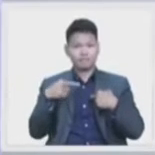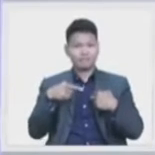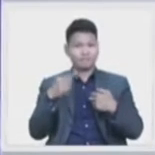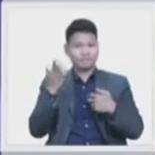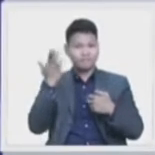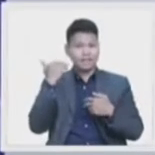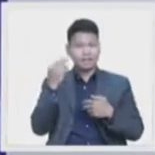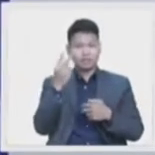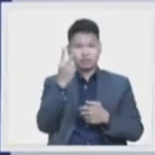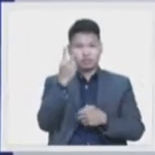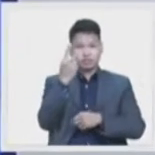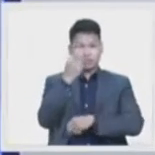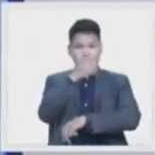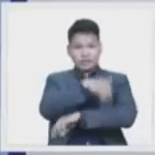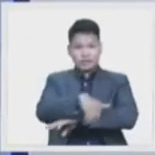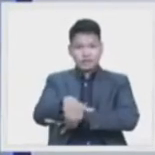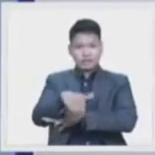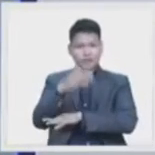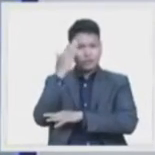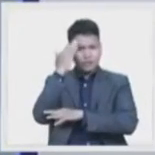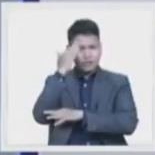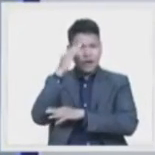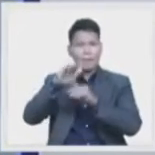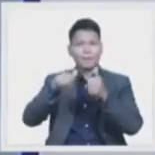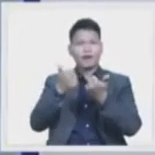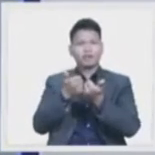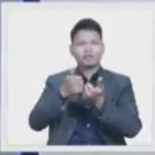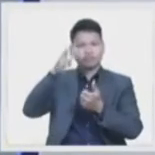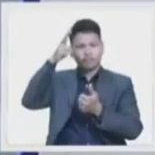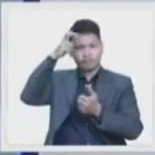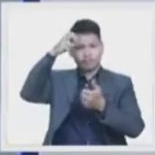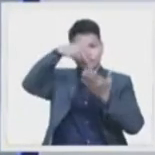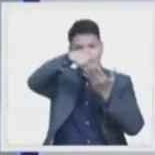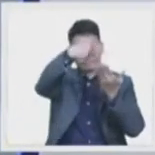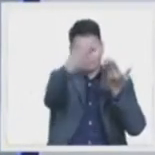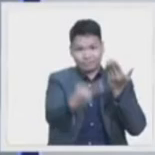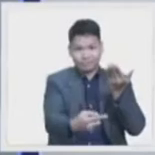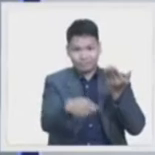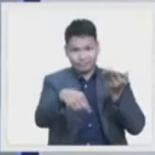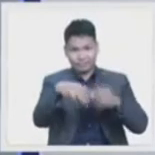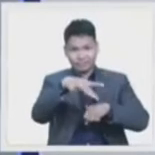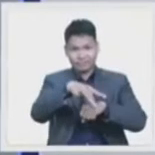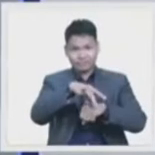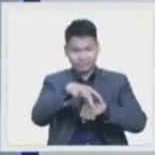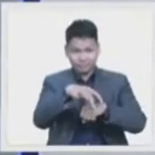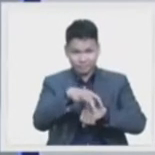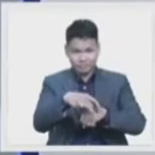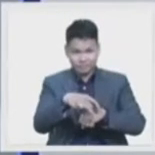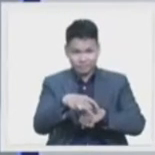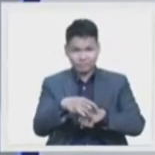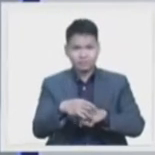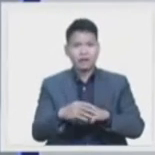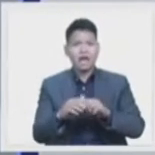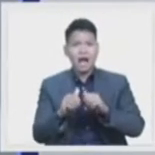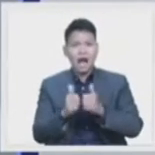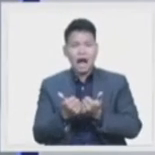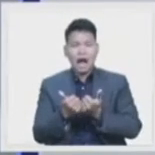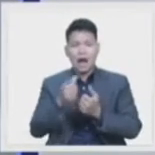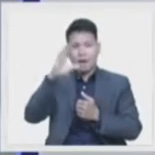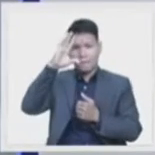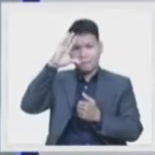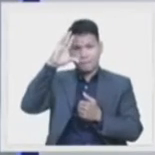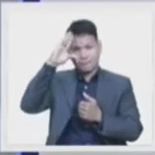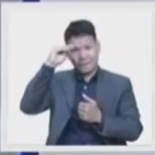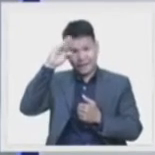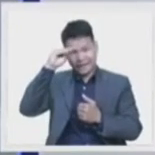gabi mao ang pagkahulog ni Satanas. O ang ikaduha o kagabi, how man